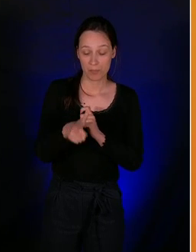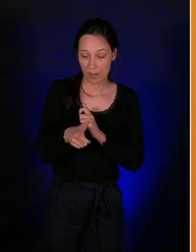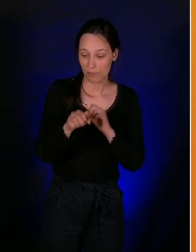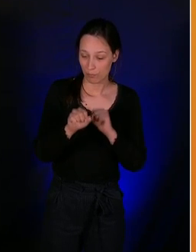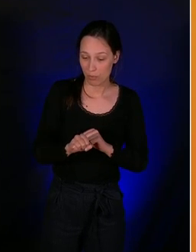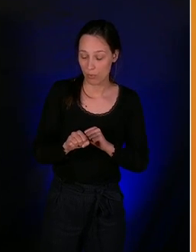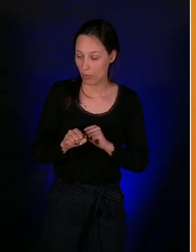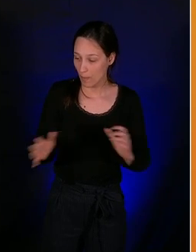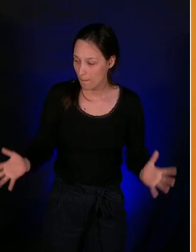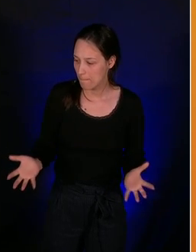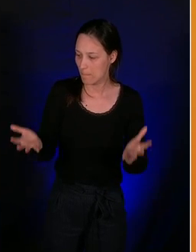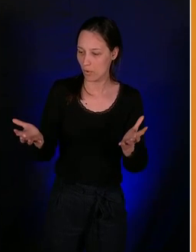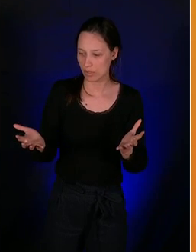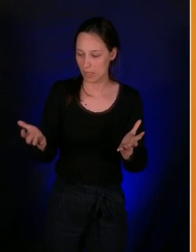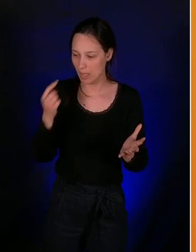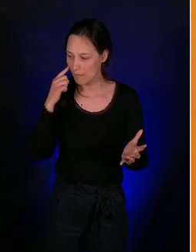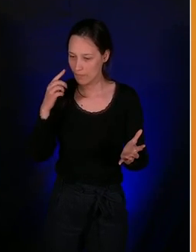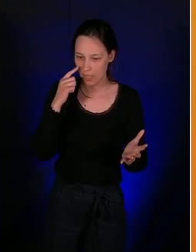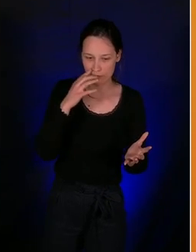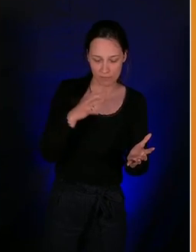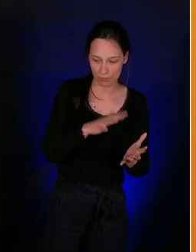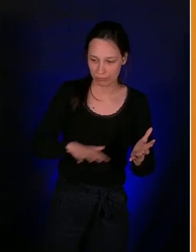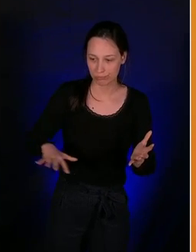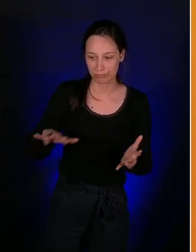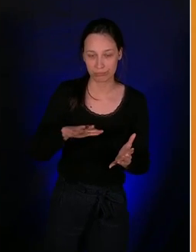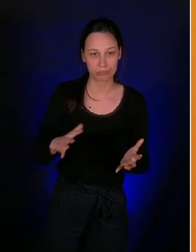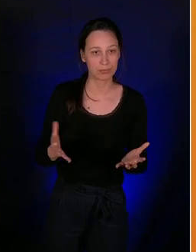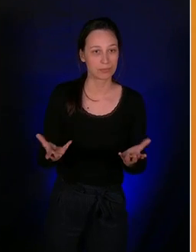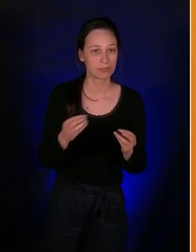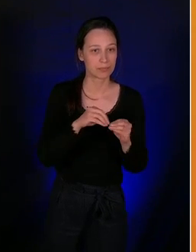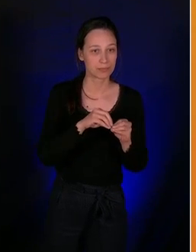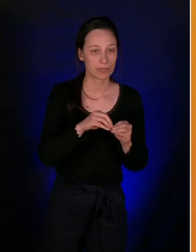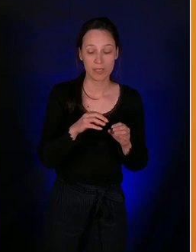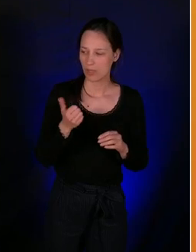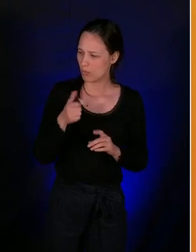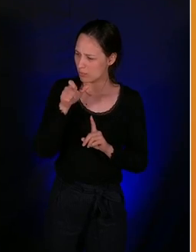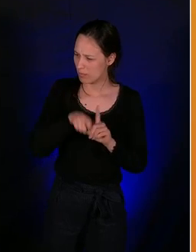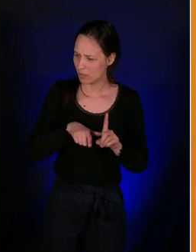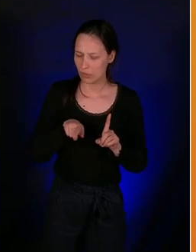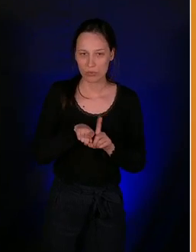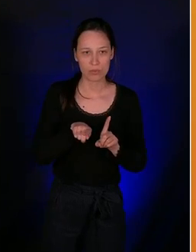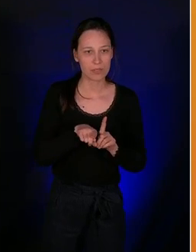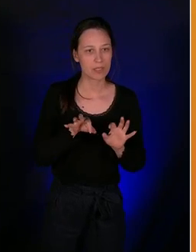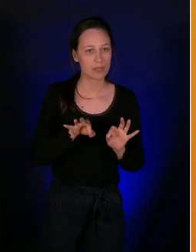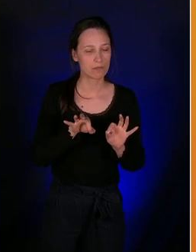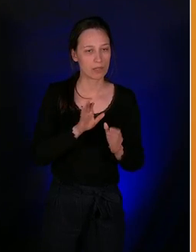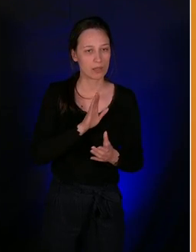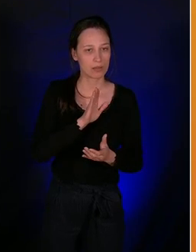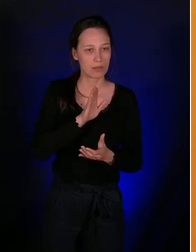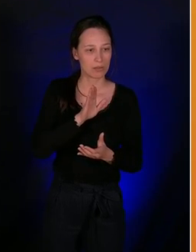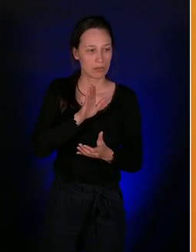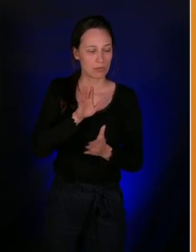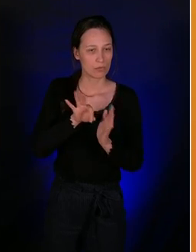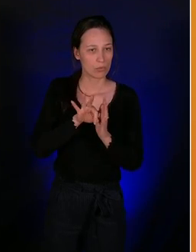tous. Un camarade est intervenu aussi sur la recherche publique. Donc ce paragraphe